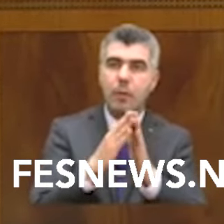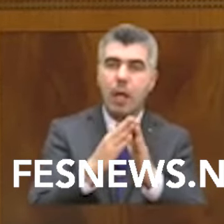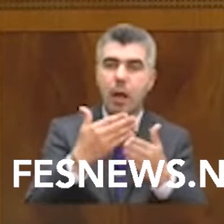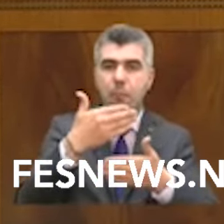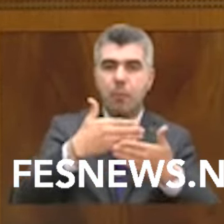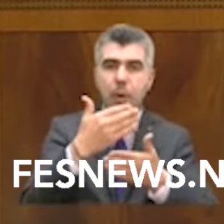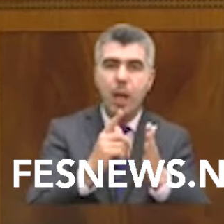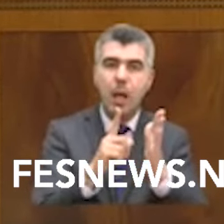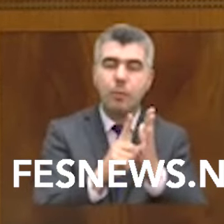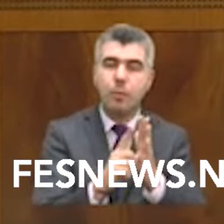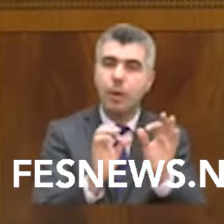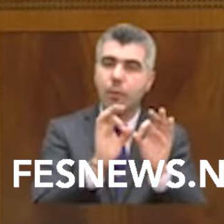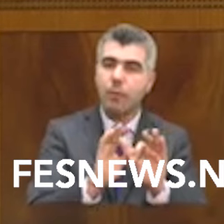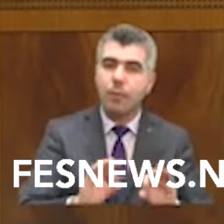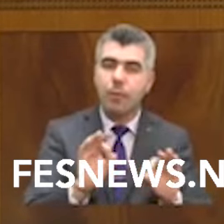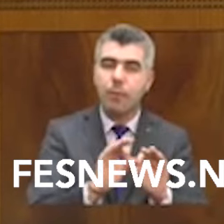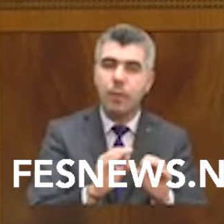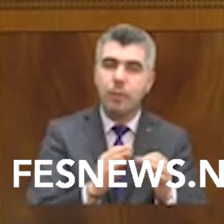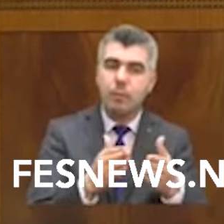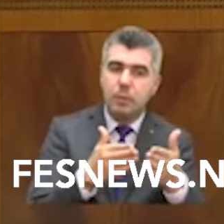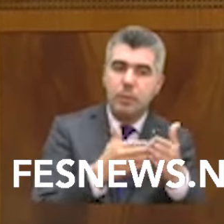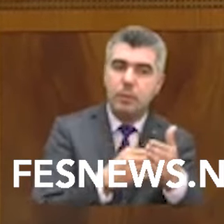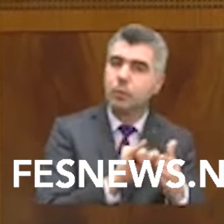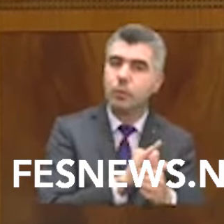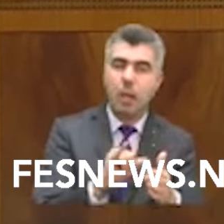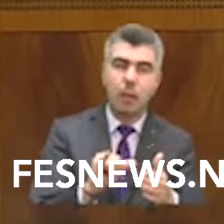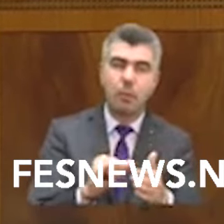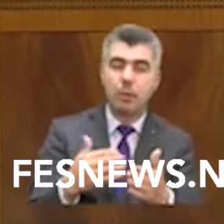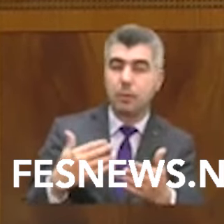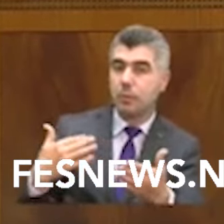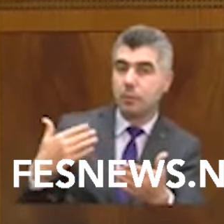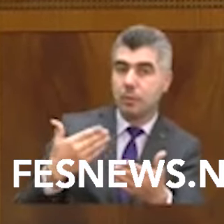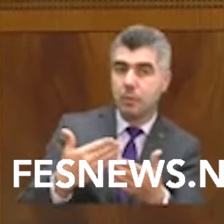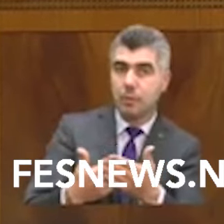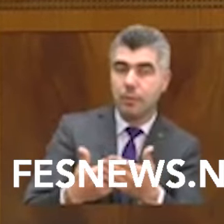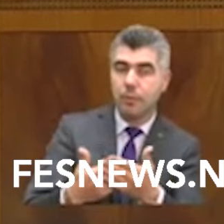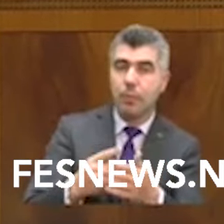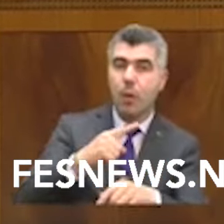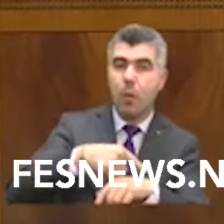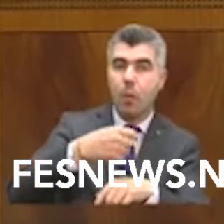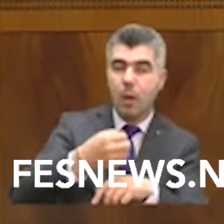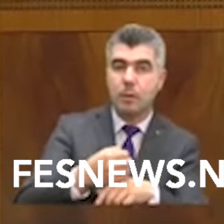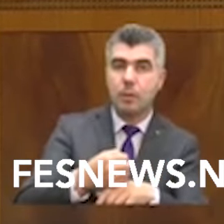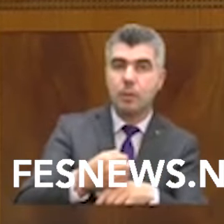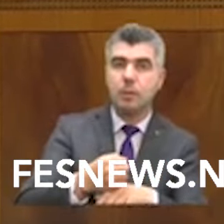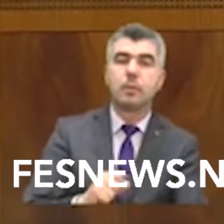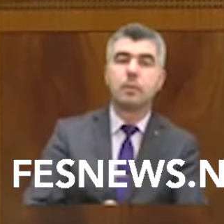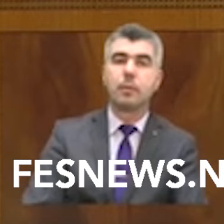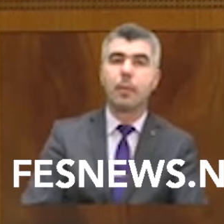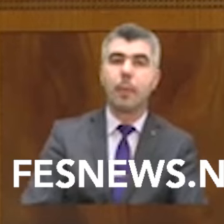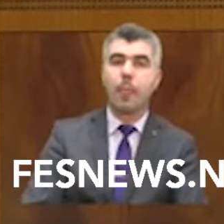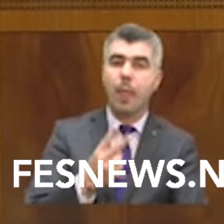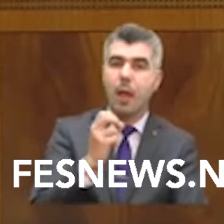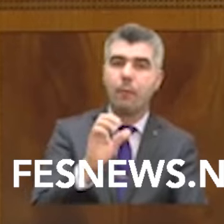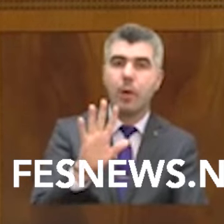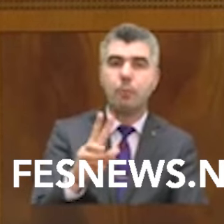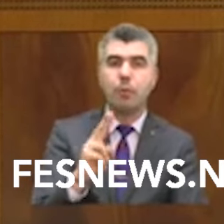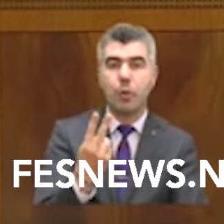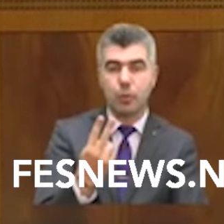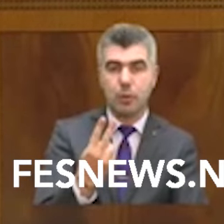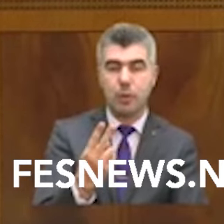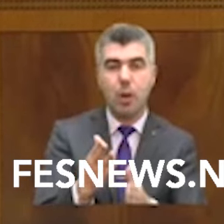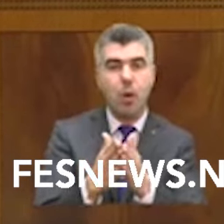باش تجاوز الإكراهات واللي مددناه يعني في الأجل حتى لسنة 2025